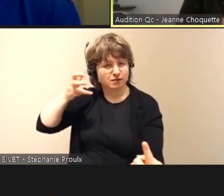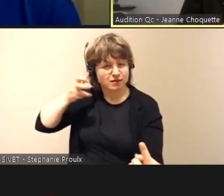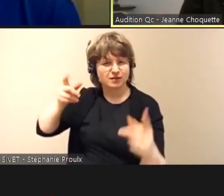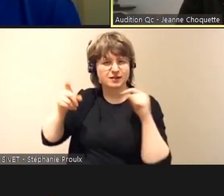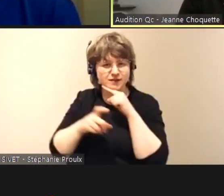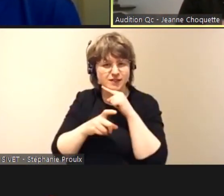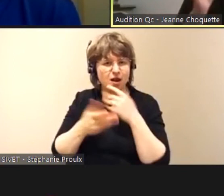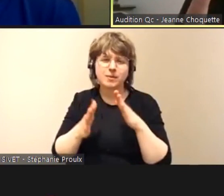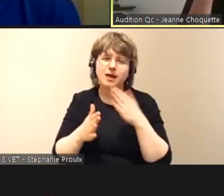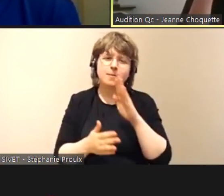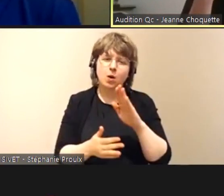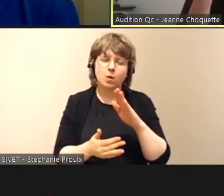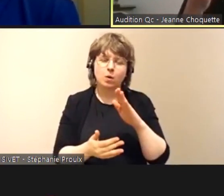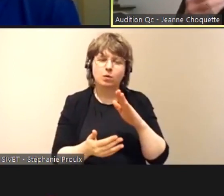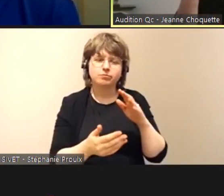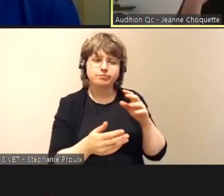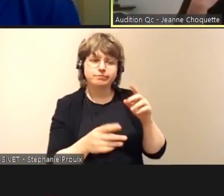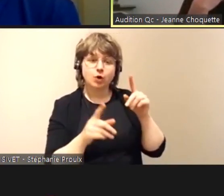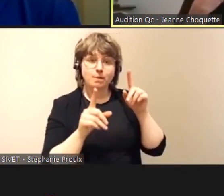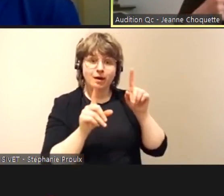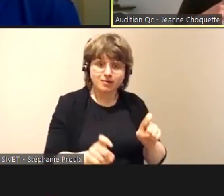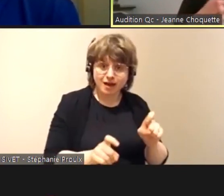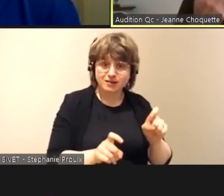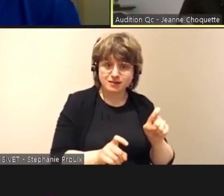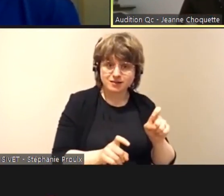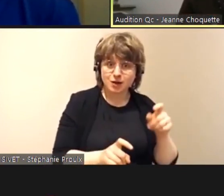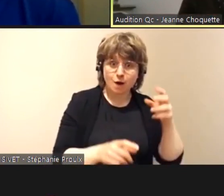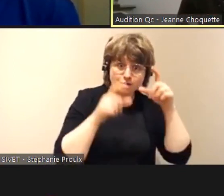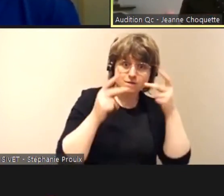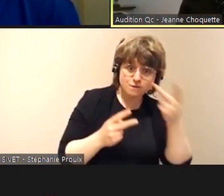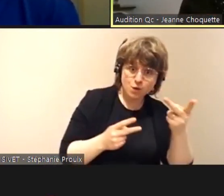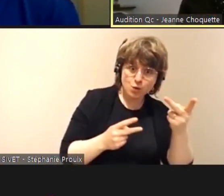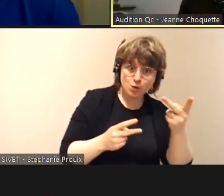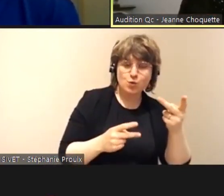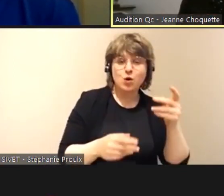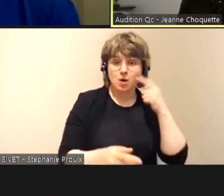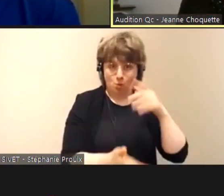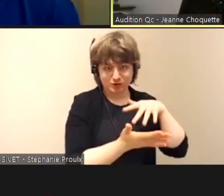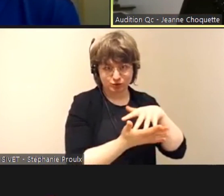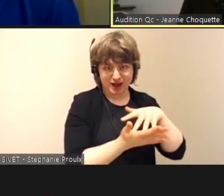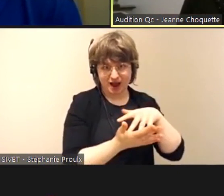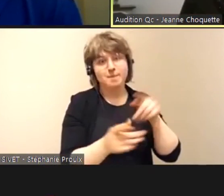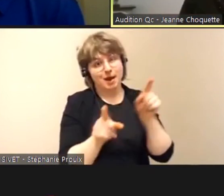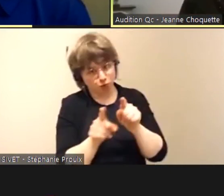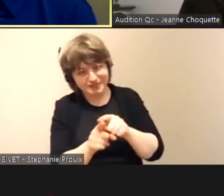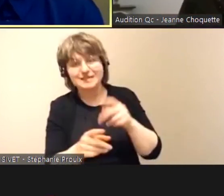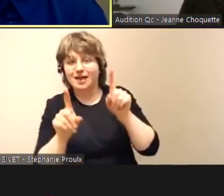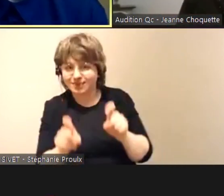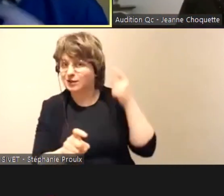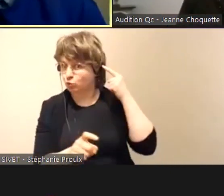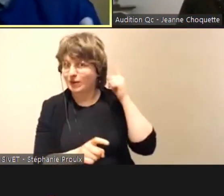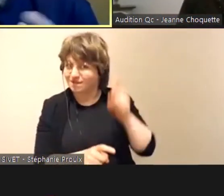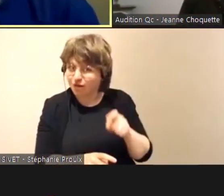d'audition également, pas juste pour la vue, mais pour l'ouïe, pour les étudiants et les professionnels? C'est une très